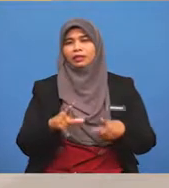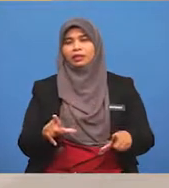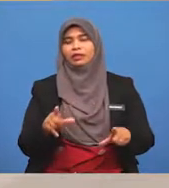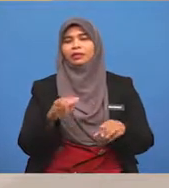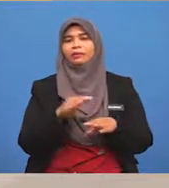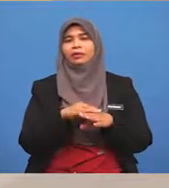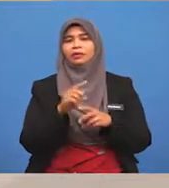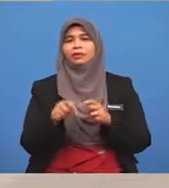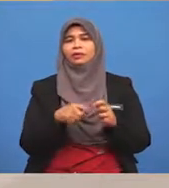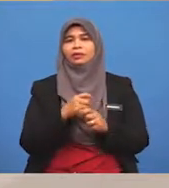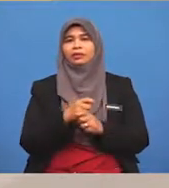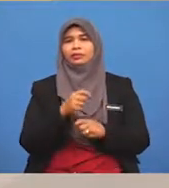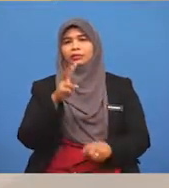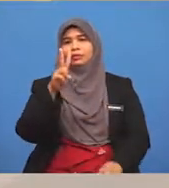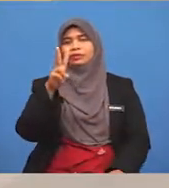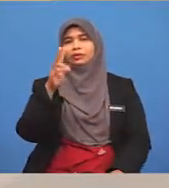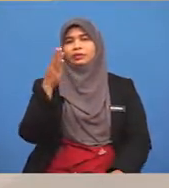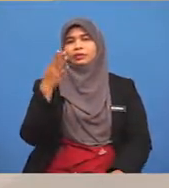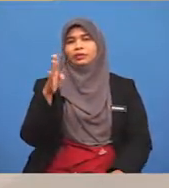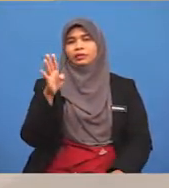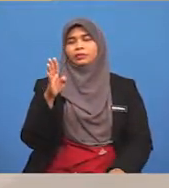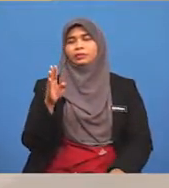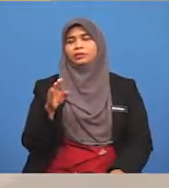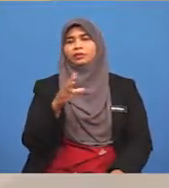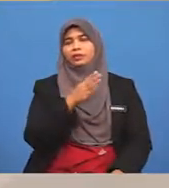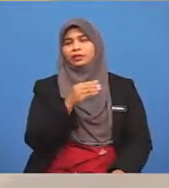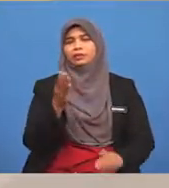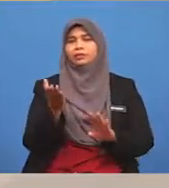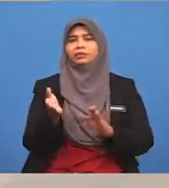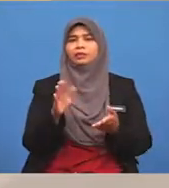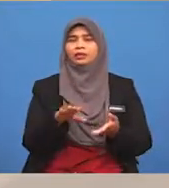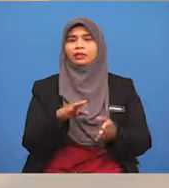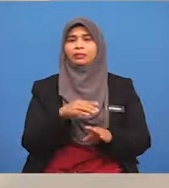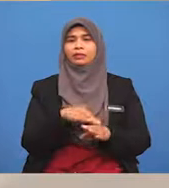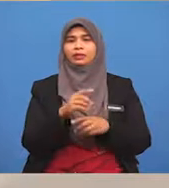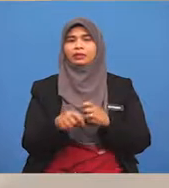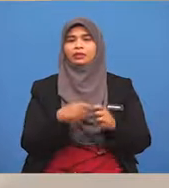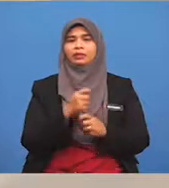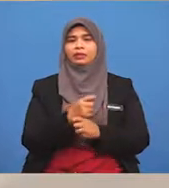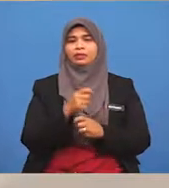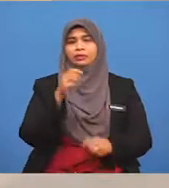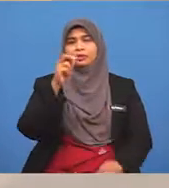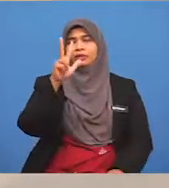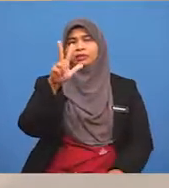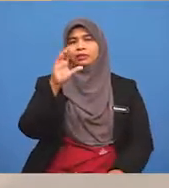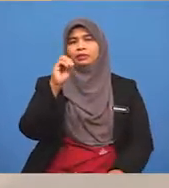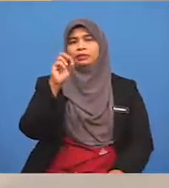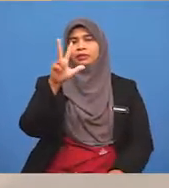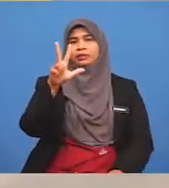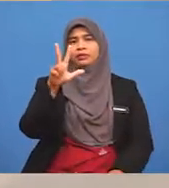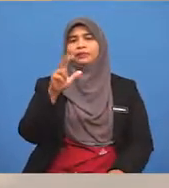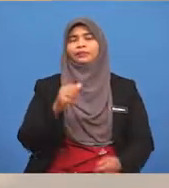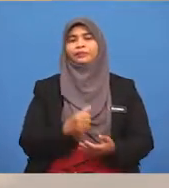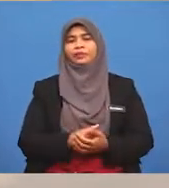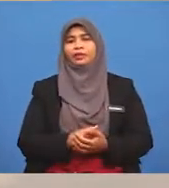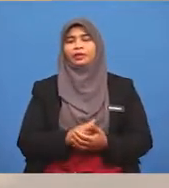tahun 215 Hijrah di Khurasan dan meninggal pada tahun 303 Hijrah.